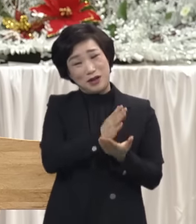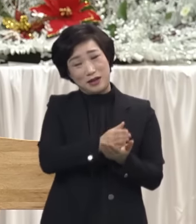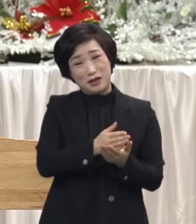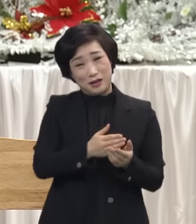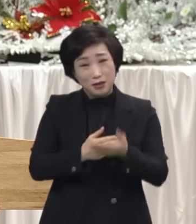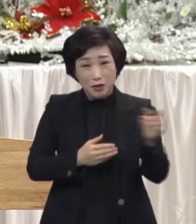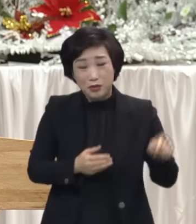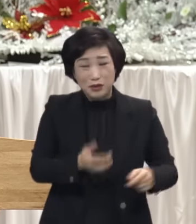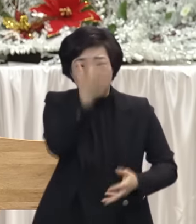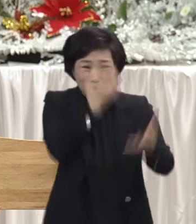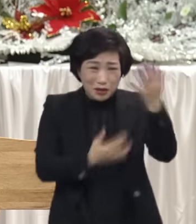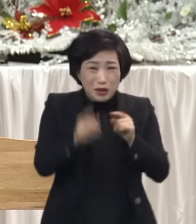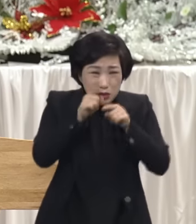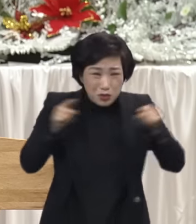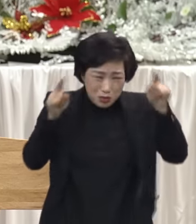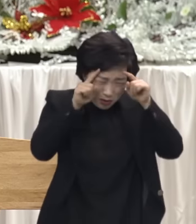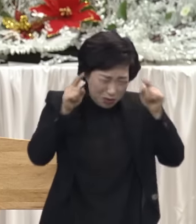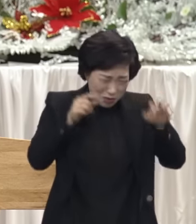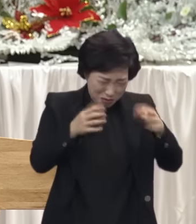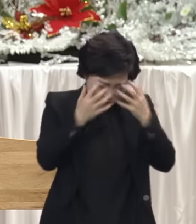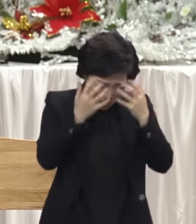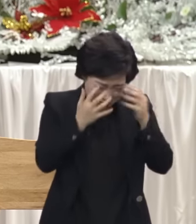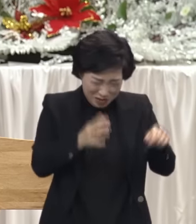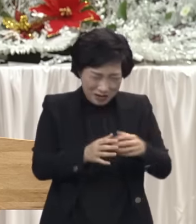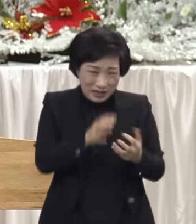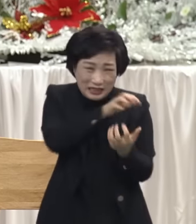불타는 지옥에 가서 이를